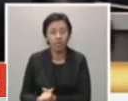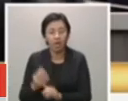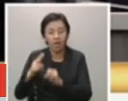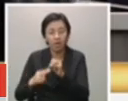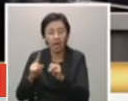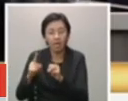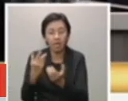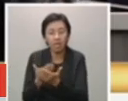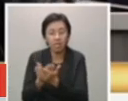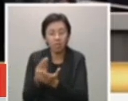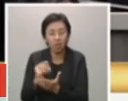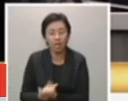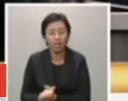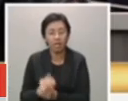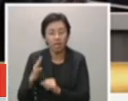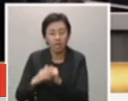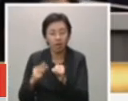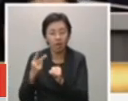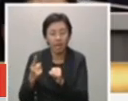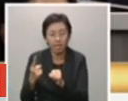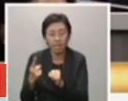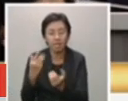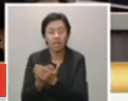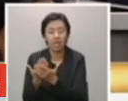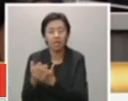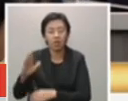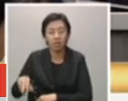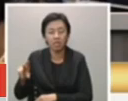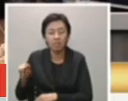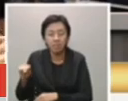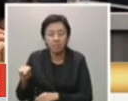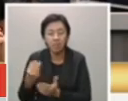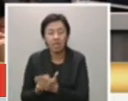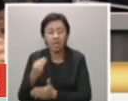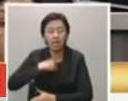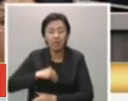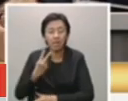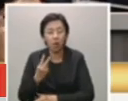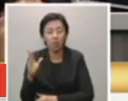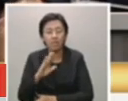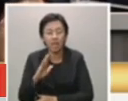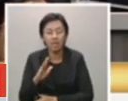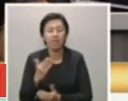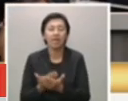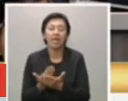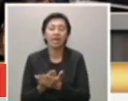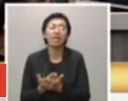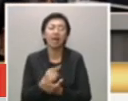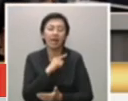ายได้1ดอลลาร์เท่าเดิมครับแต่เงินเหลือ30บาทนึกว่าจะกำไร2บาทกว่าขาดทุน2สลึง